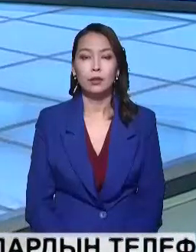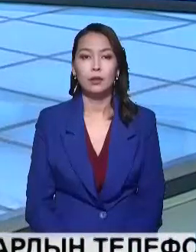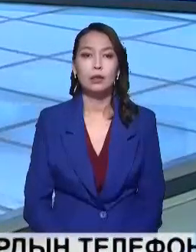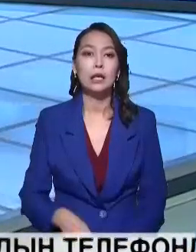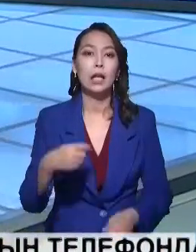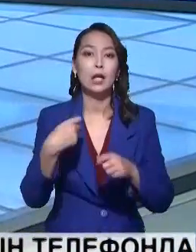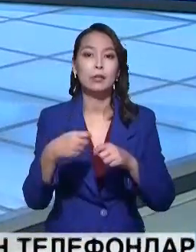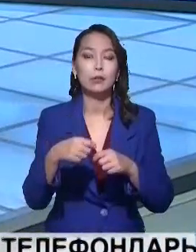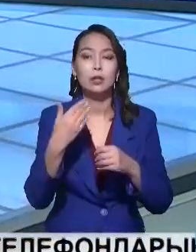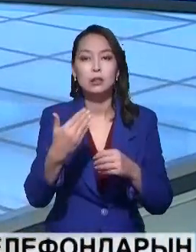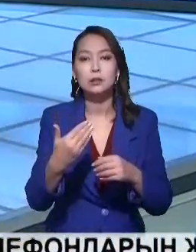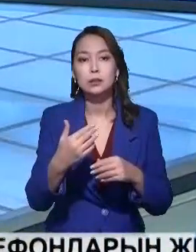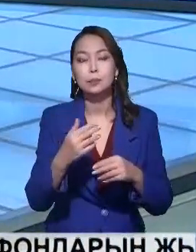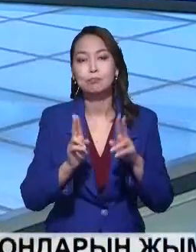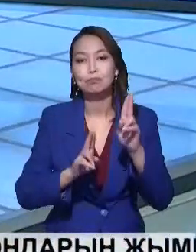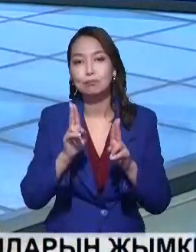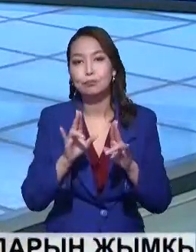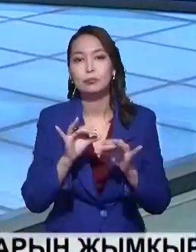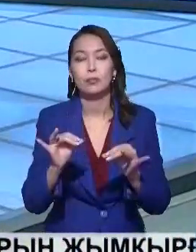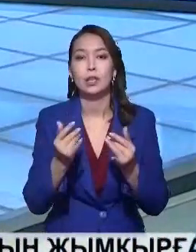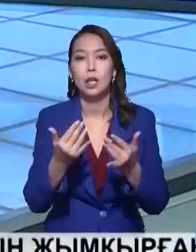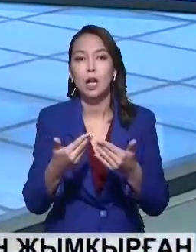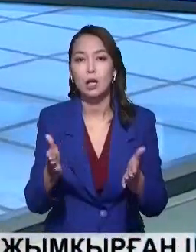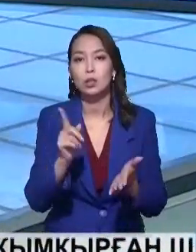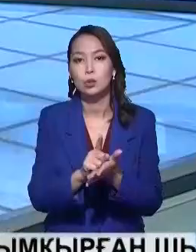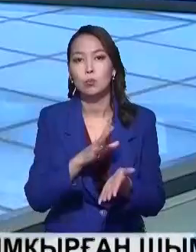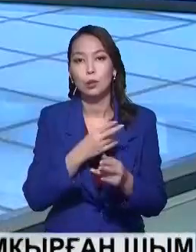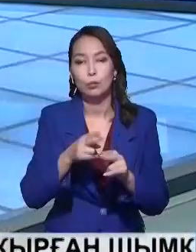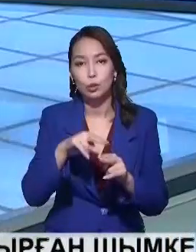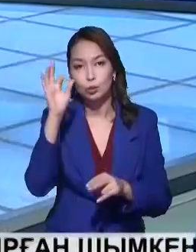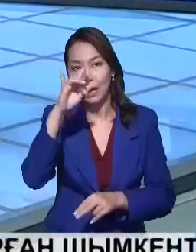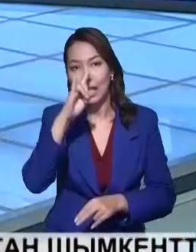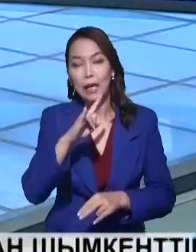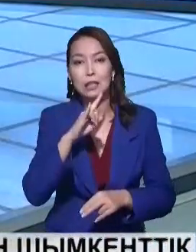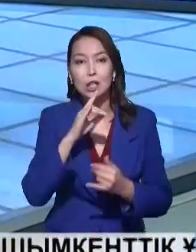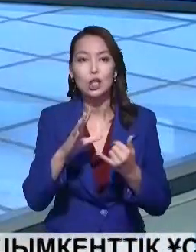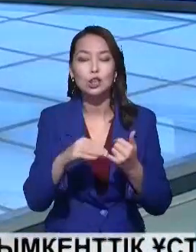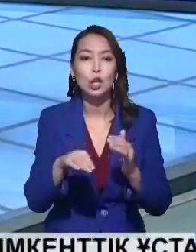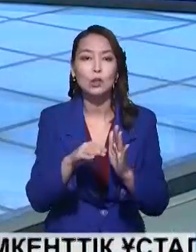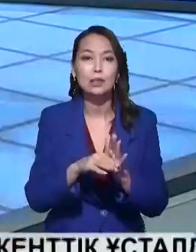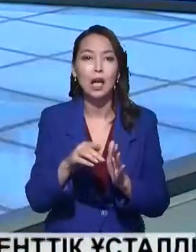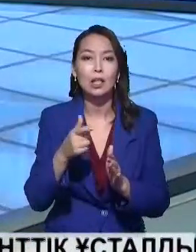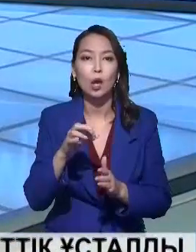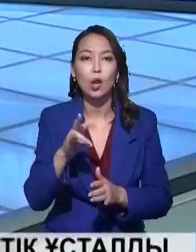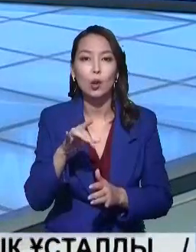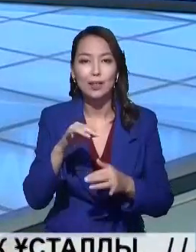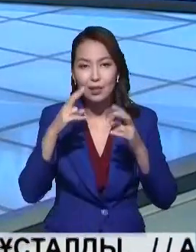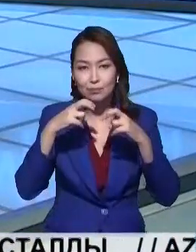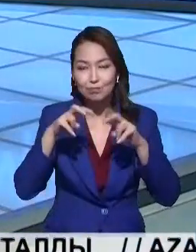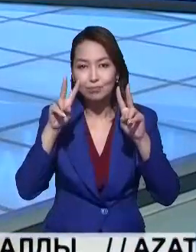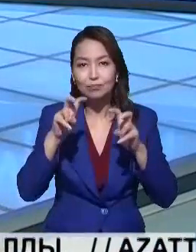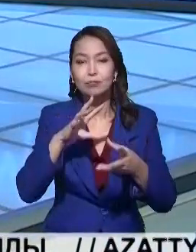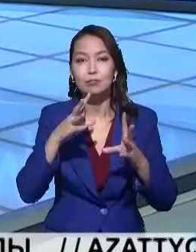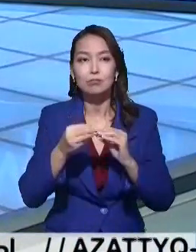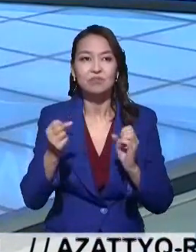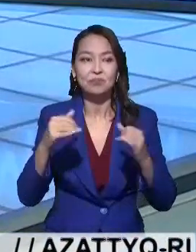Инвесторға қойылатын тәртіппен талап ашық болуы керек. Бұл туралы Қазақстан жер қойнауын геологиялық зерттеу тақырыбында өткен бас